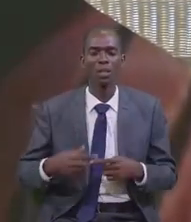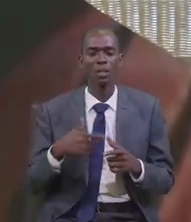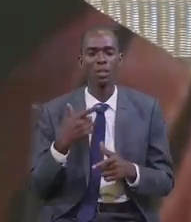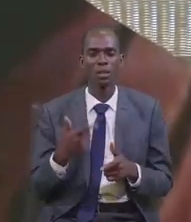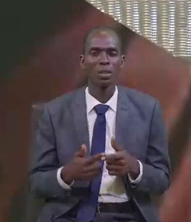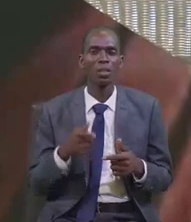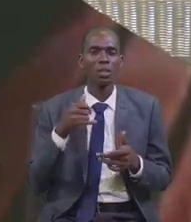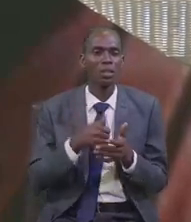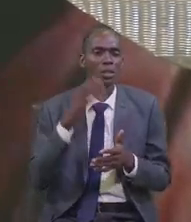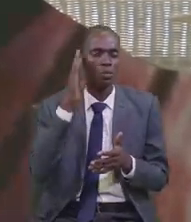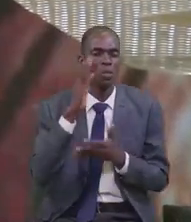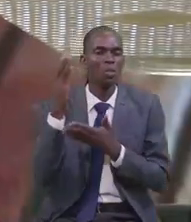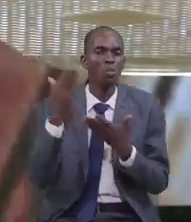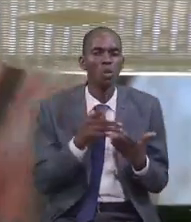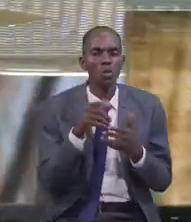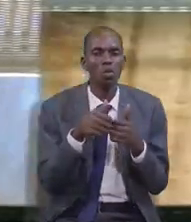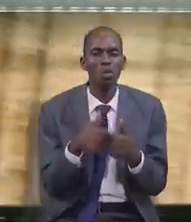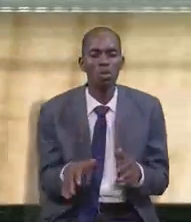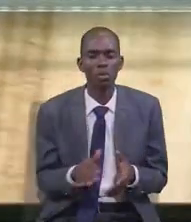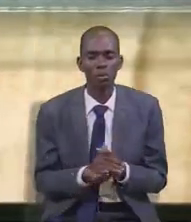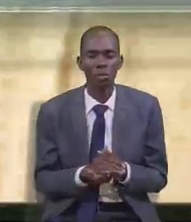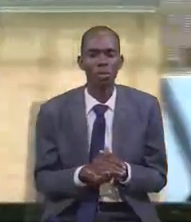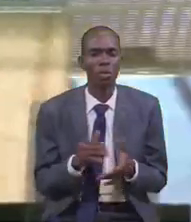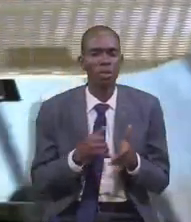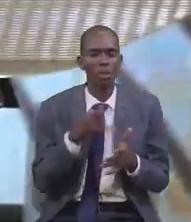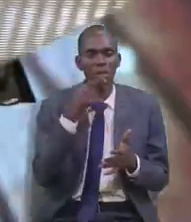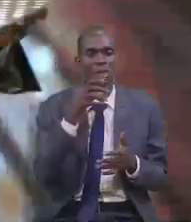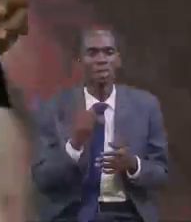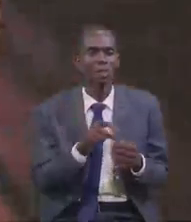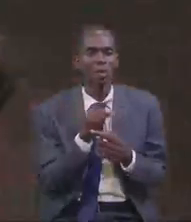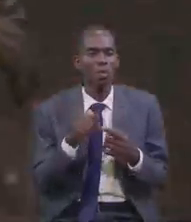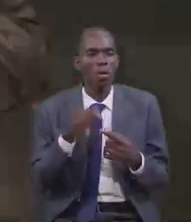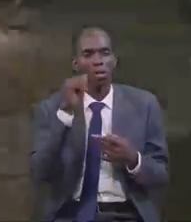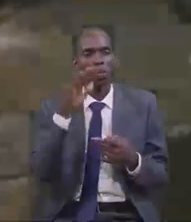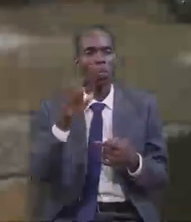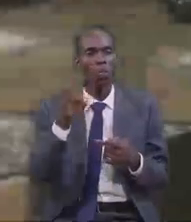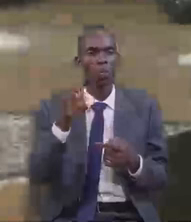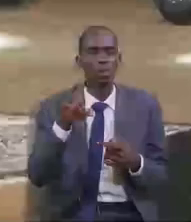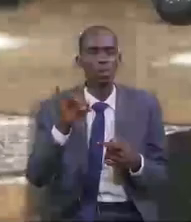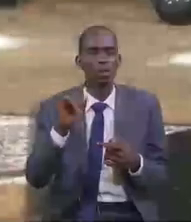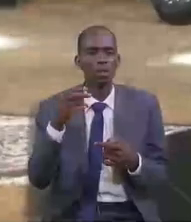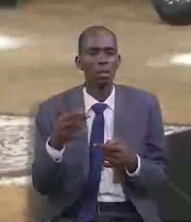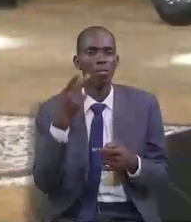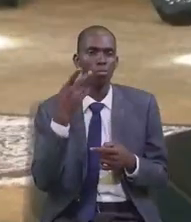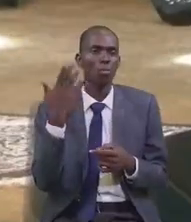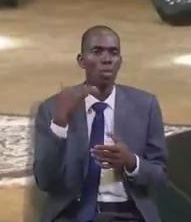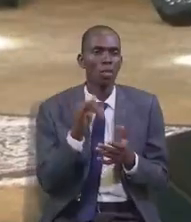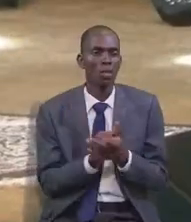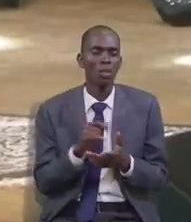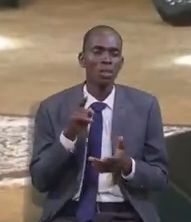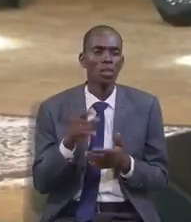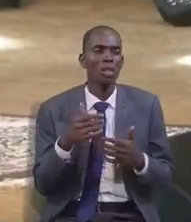voie d'être perdu. Et Delilah, voyant qu'il lui